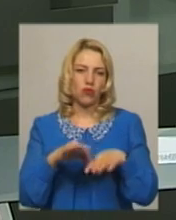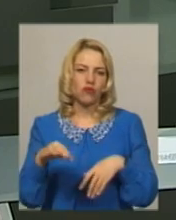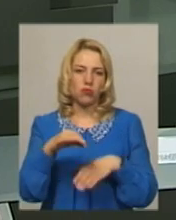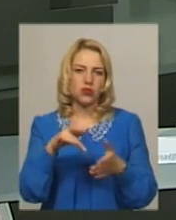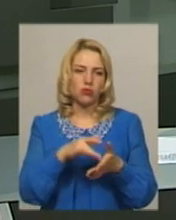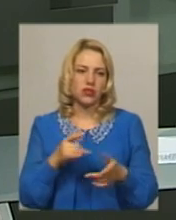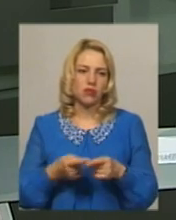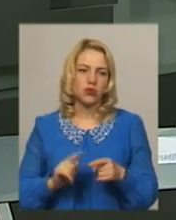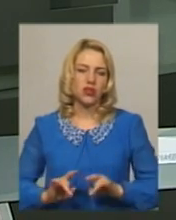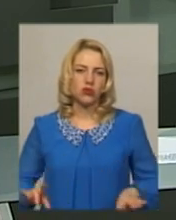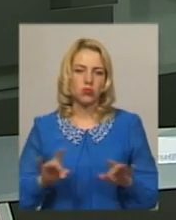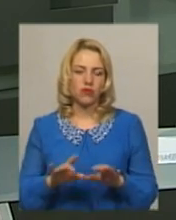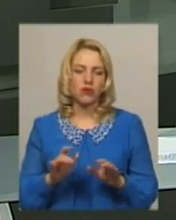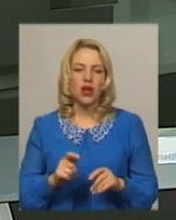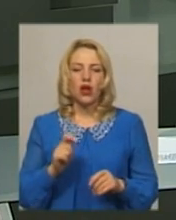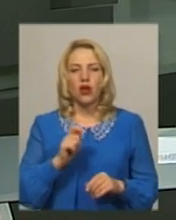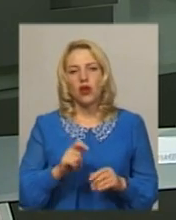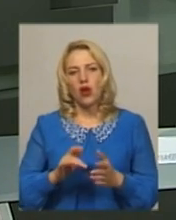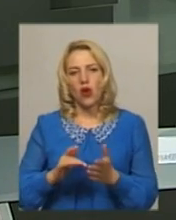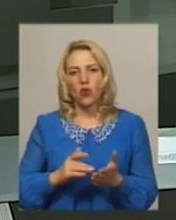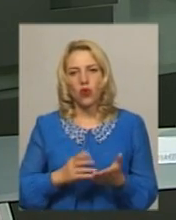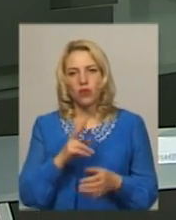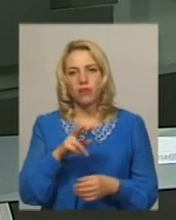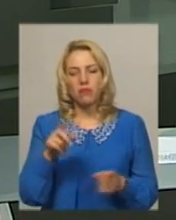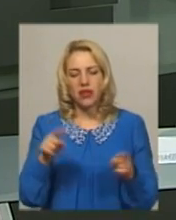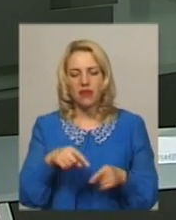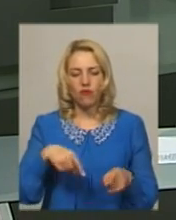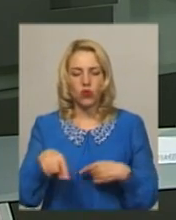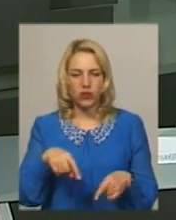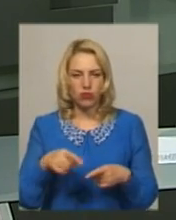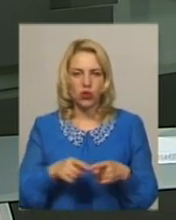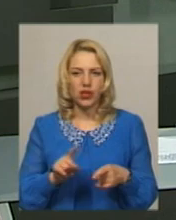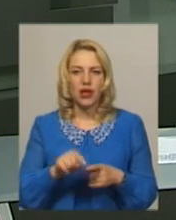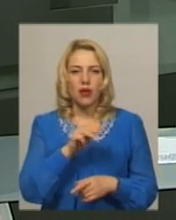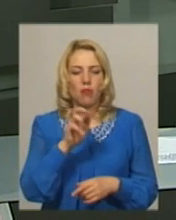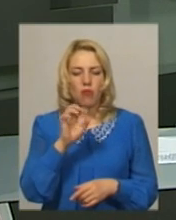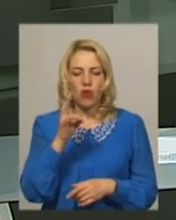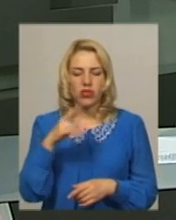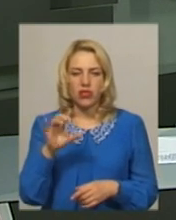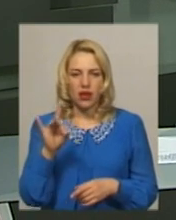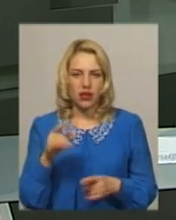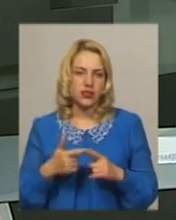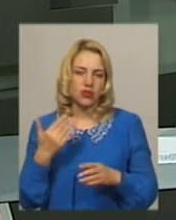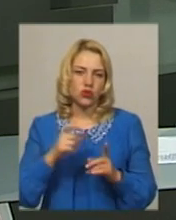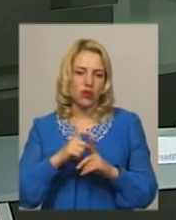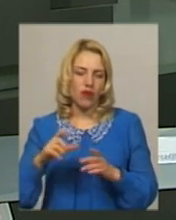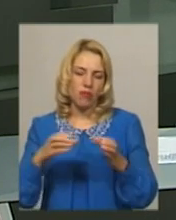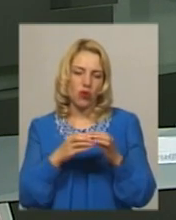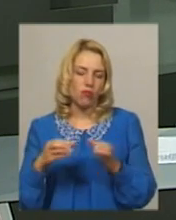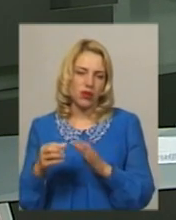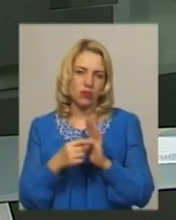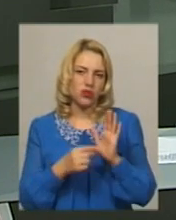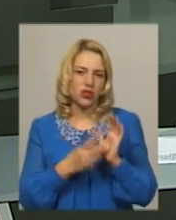центрі. Про це розповів куратор преміум-ліги з футзалу та міні-футболу Олександр Бондар. За його словами, команди розбиті на